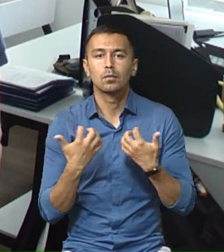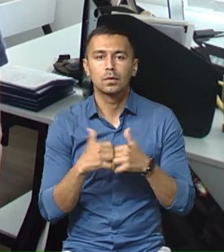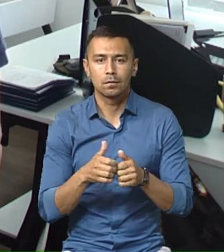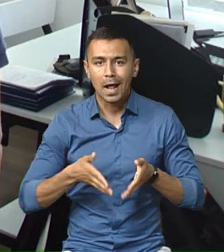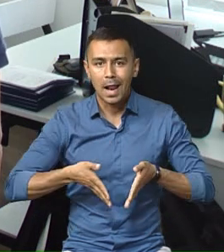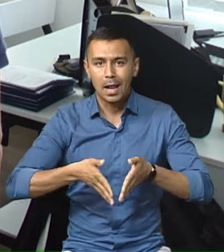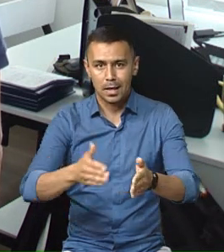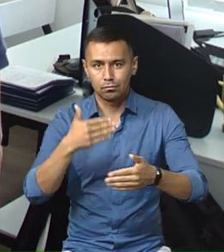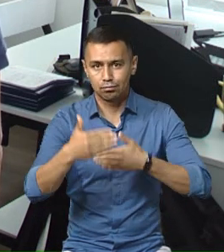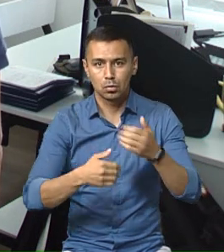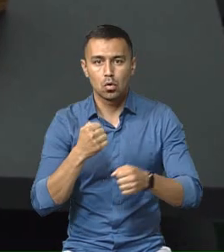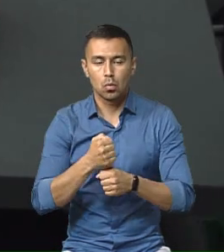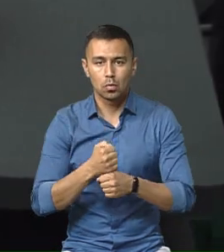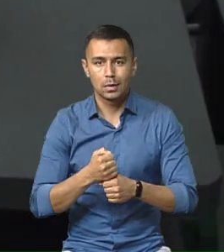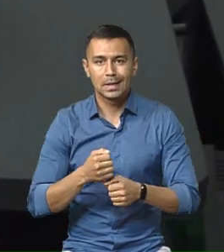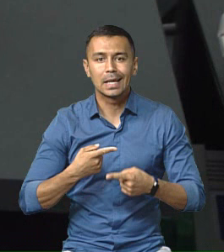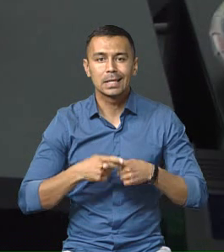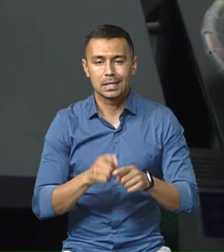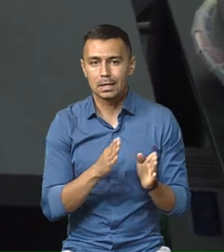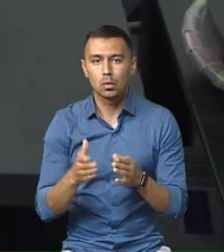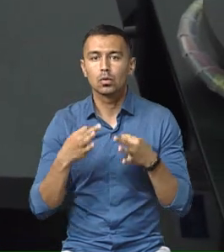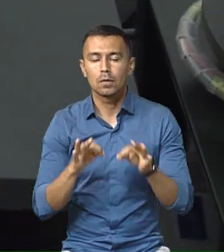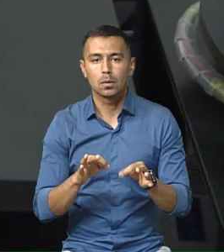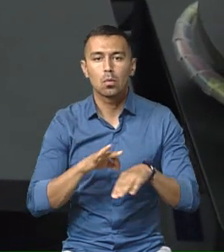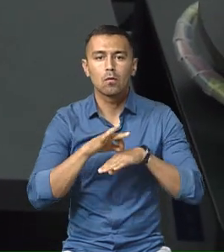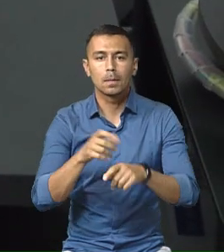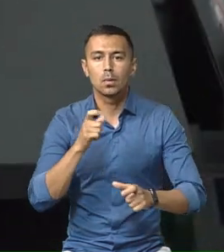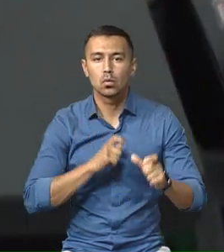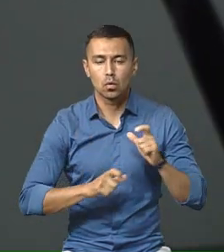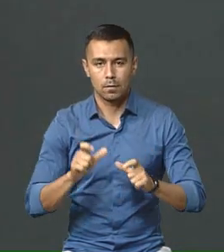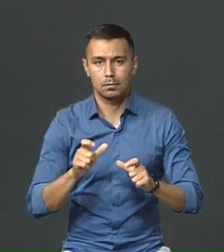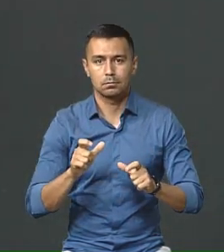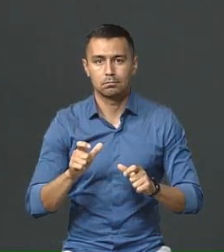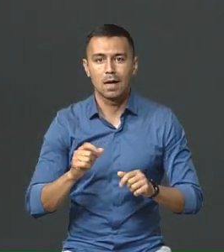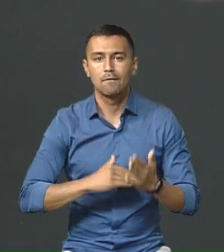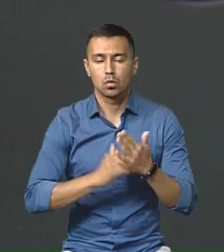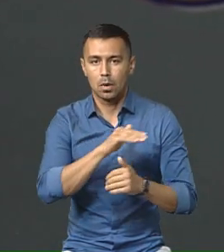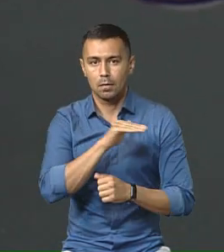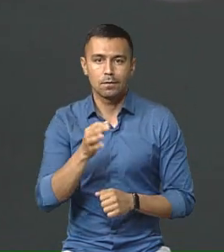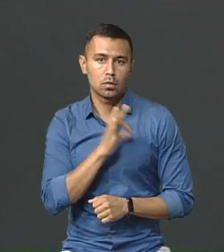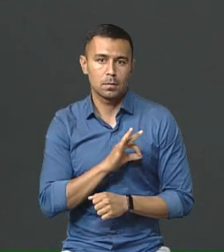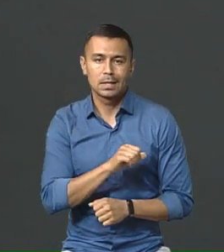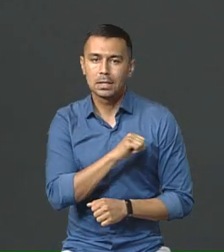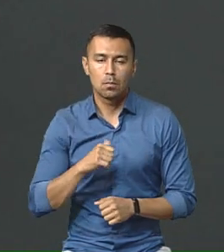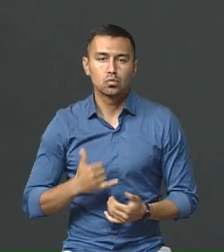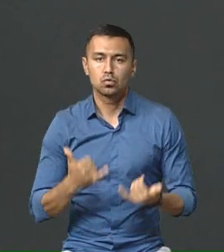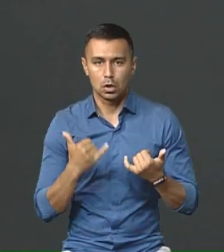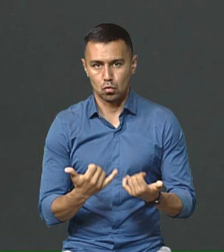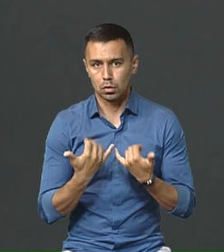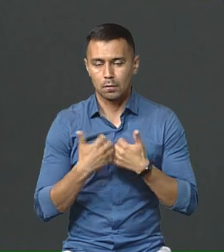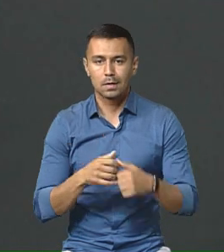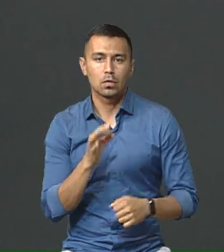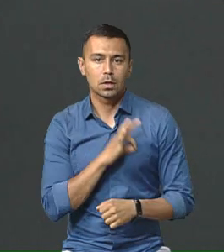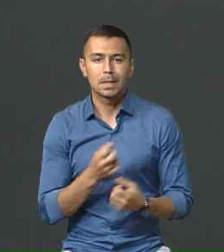лінія, робототехнічні системи, які дозволяють проводити підготовку студентів на високому рівні з використанням самого сучасного устаткування. З